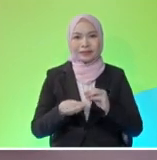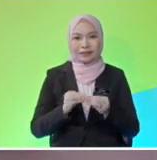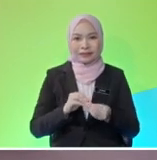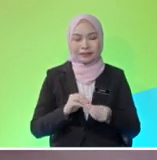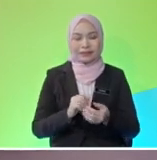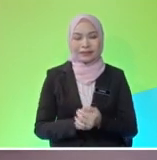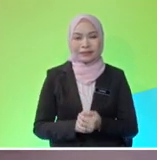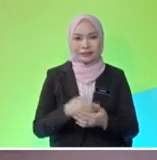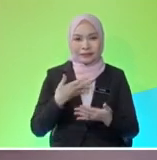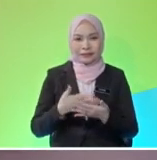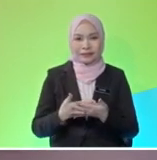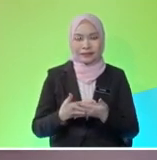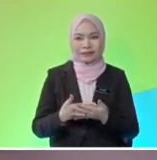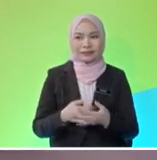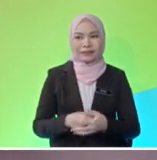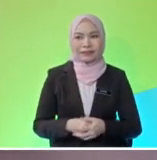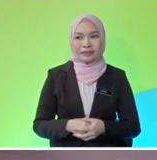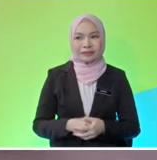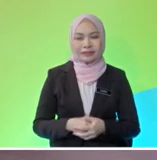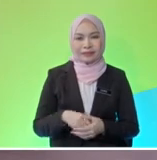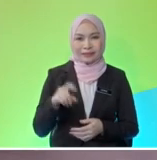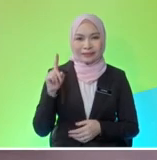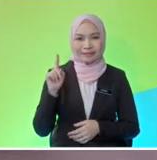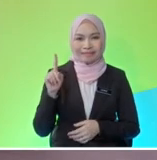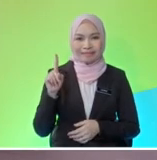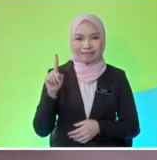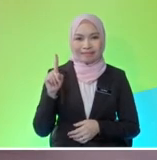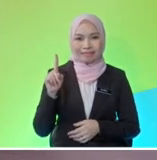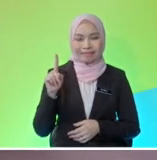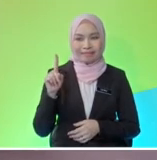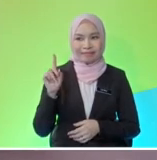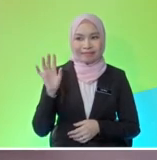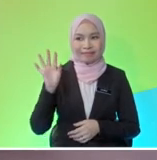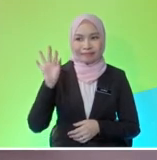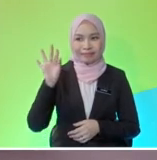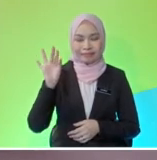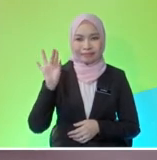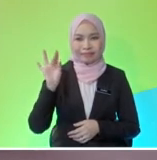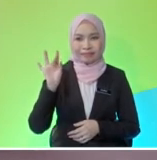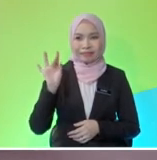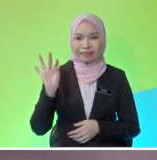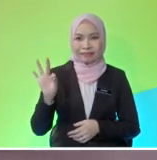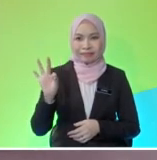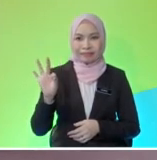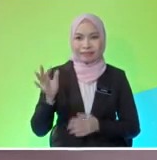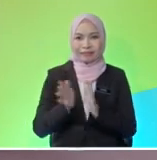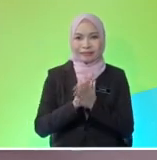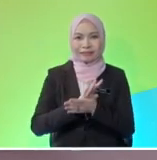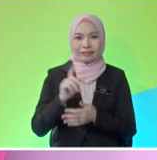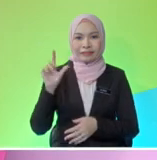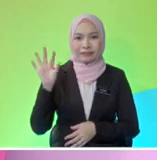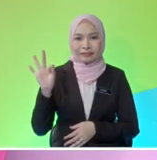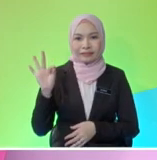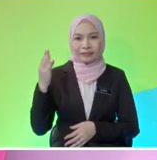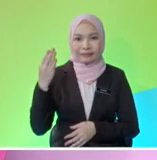ni 17, 18, 19. Kemudian kita jumpa 20. Baik murid-murid,